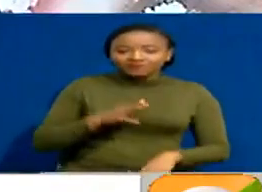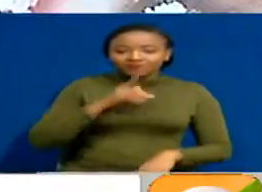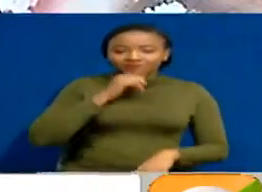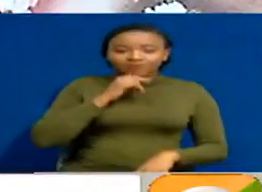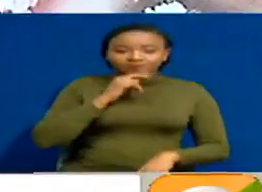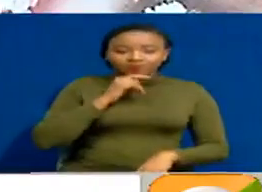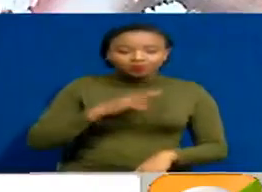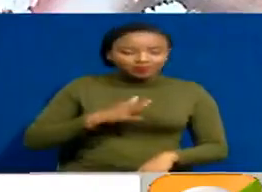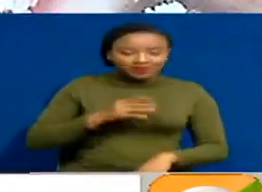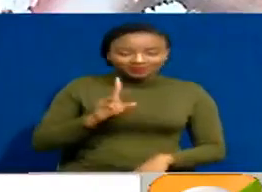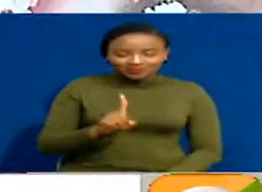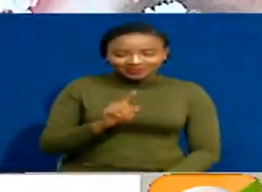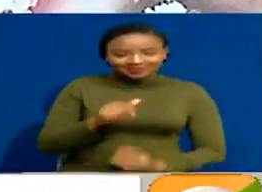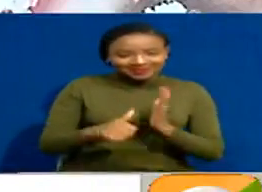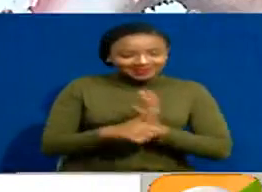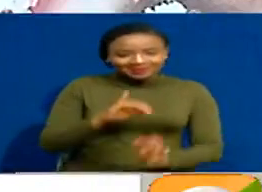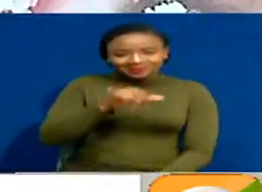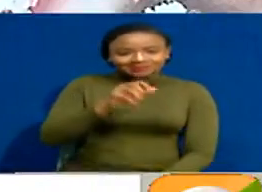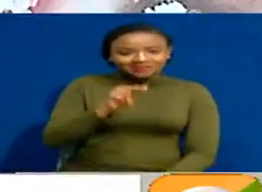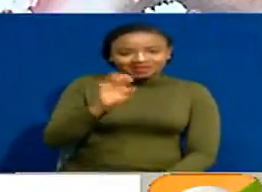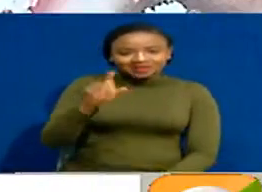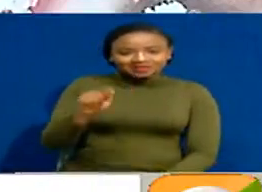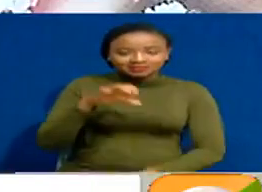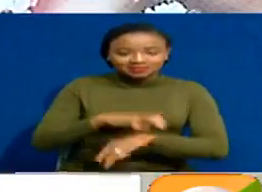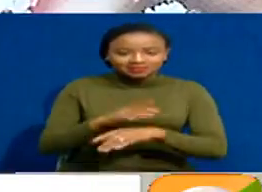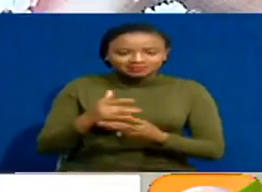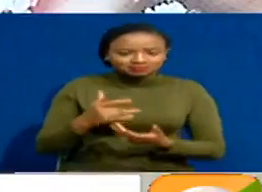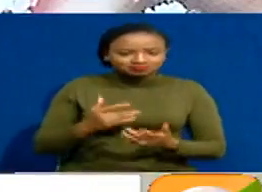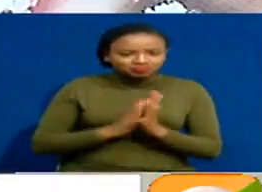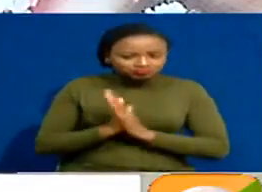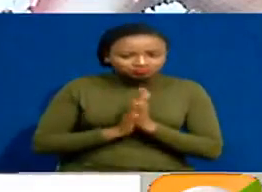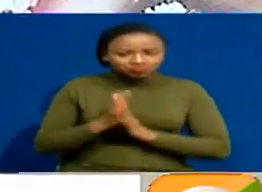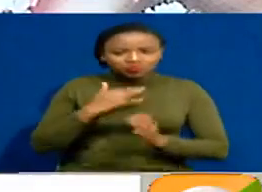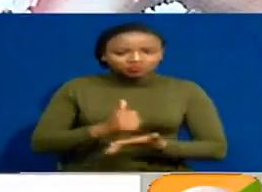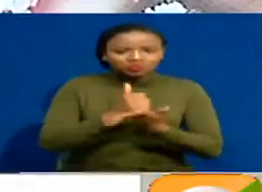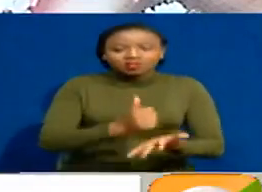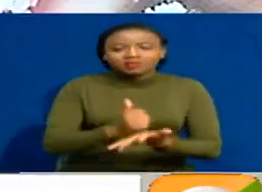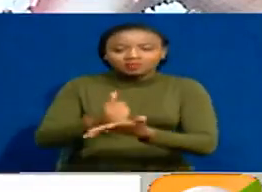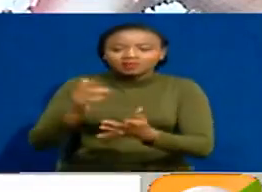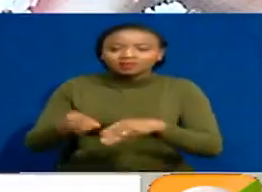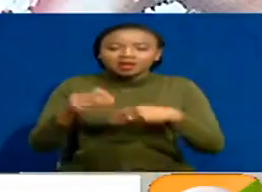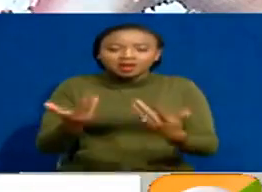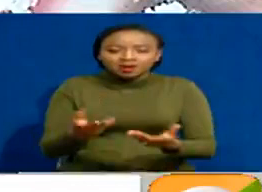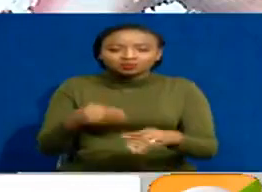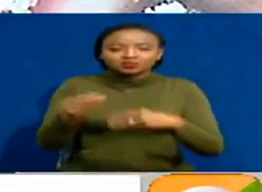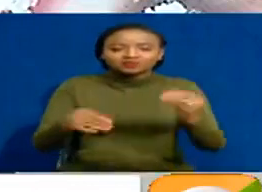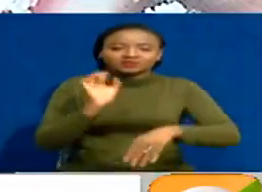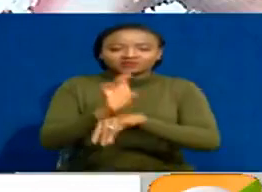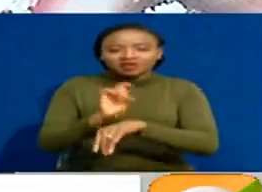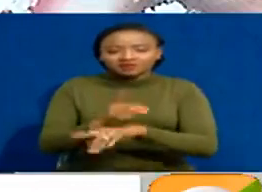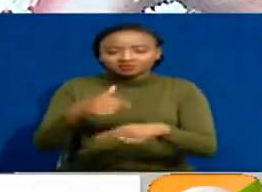udaktari katika chuo kikuu cha Nairobi, alipata ari ya kuwasaidia wenzake kwa kutoa huduma za ushauri bila malipo kupitia mtandao